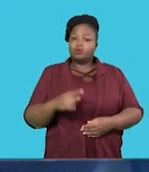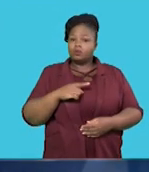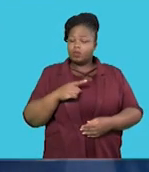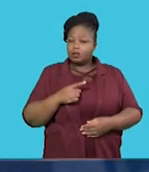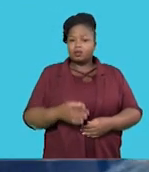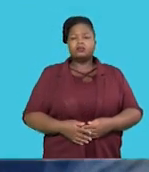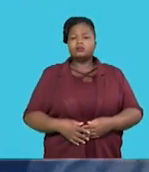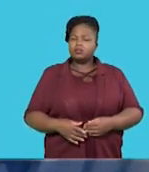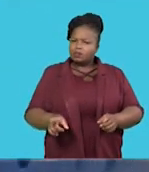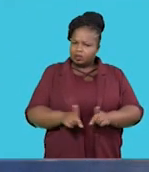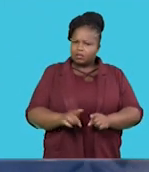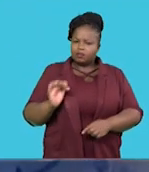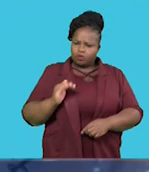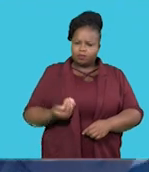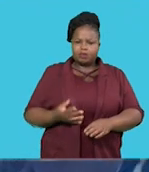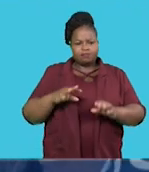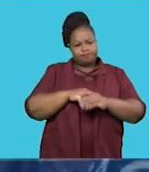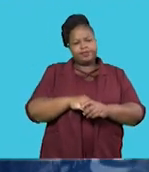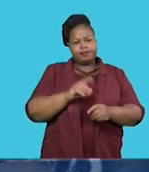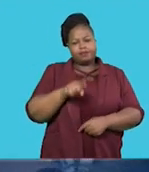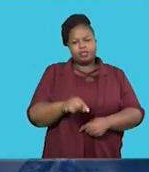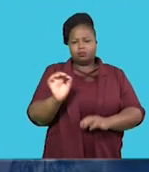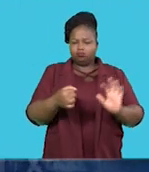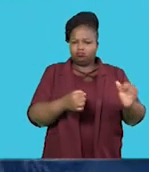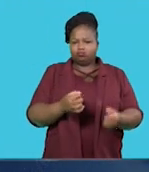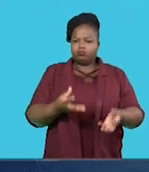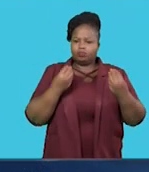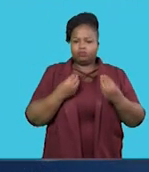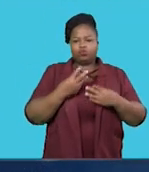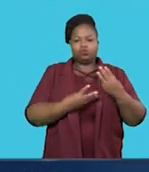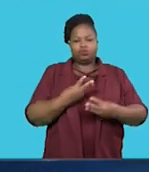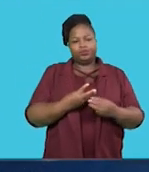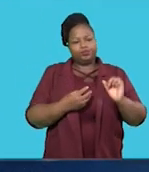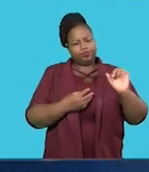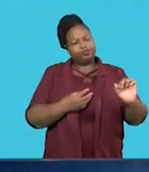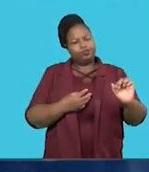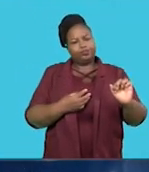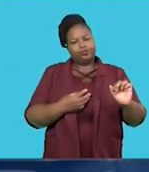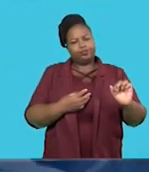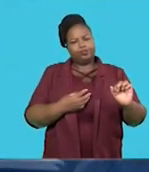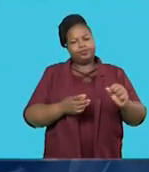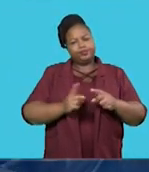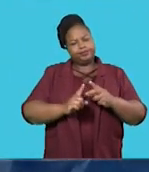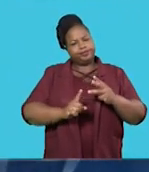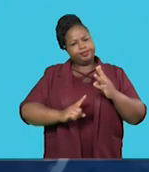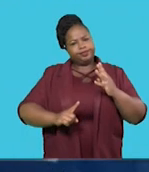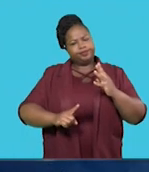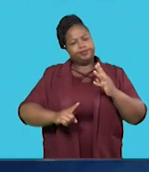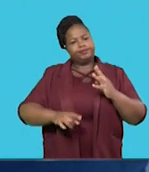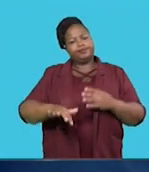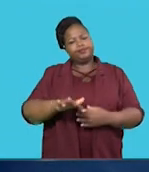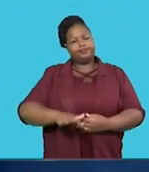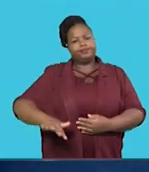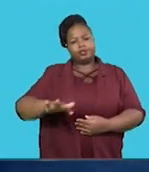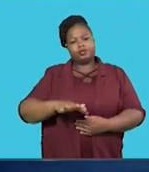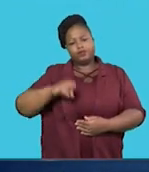besifazana nabo bayafinyelela ukuthi baqhashwe ngendlela thize kuzo zonke imbewu